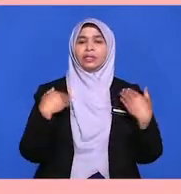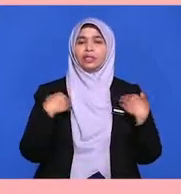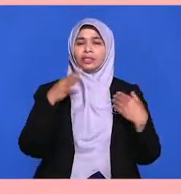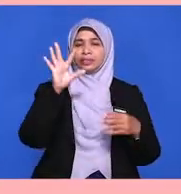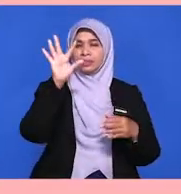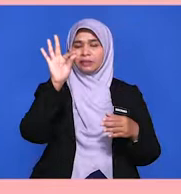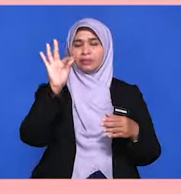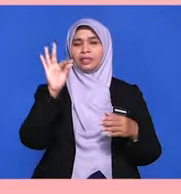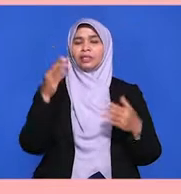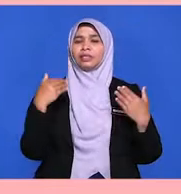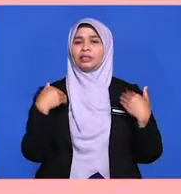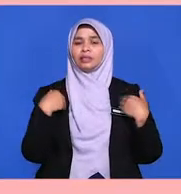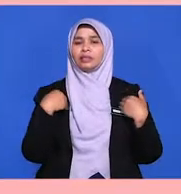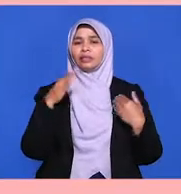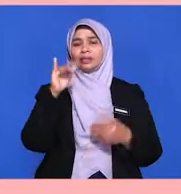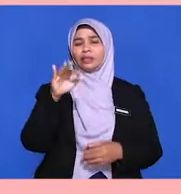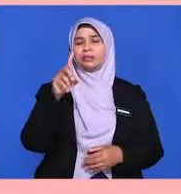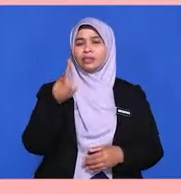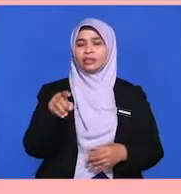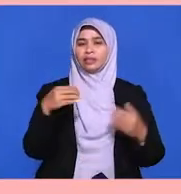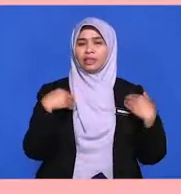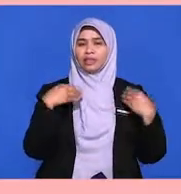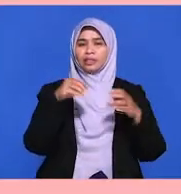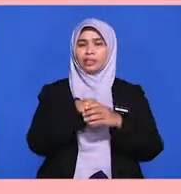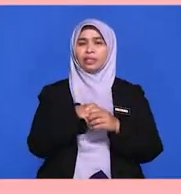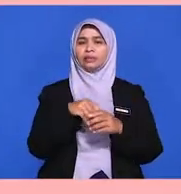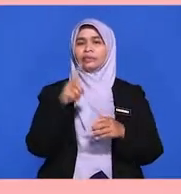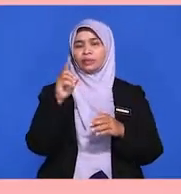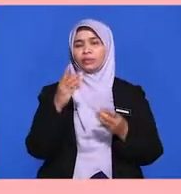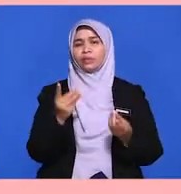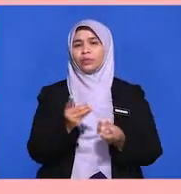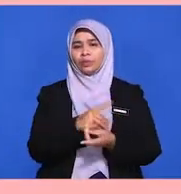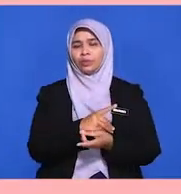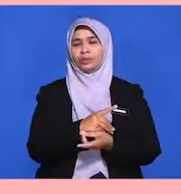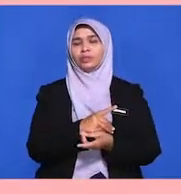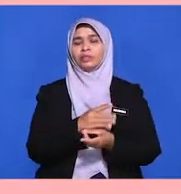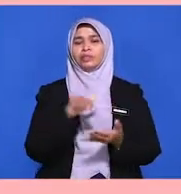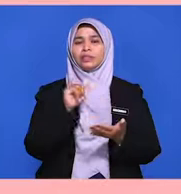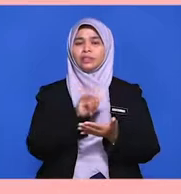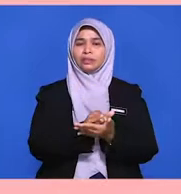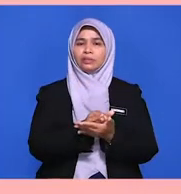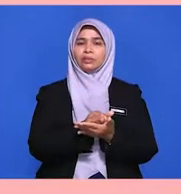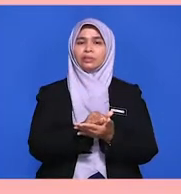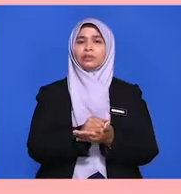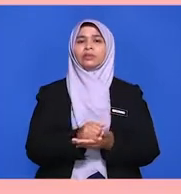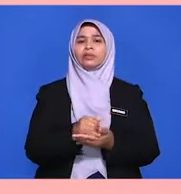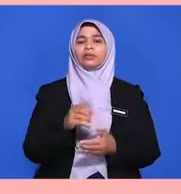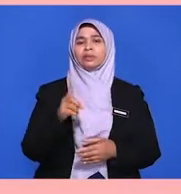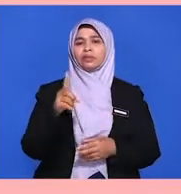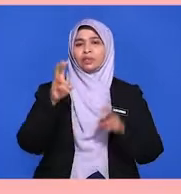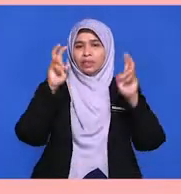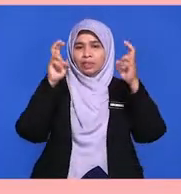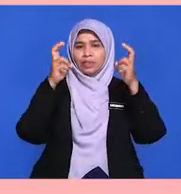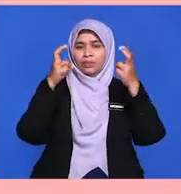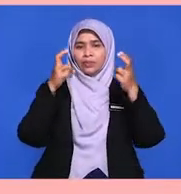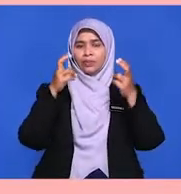kandungan utama yang mesti ada di dalam sebuah dokumentasi, iaitu pertama, tajuk